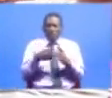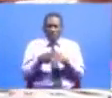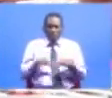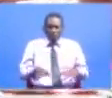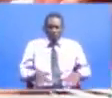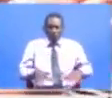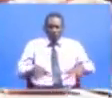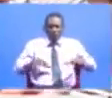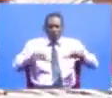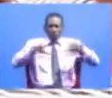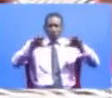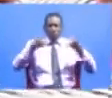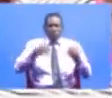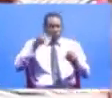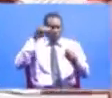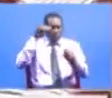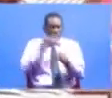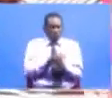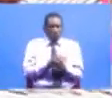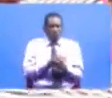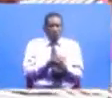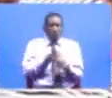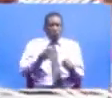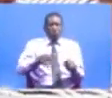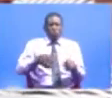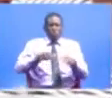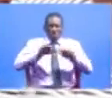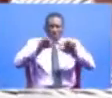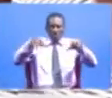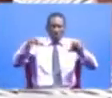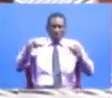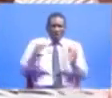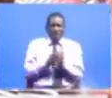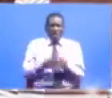kwa sababu imekuwa na wingi kutoka huko masamba na mfua